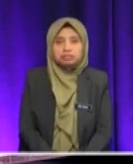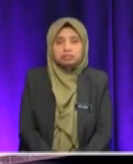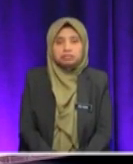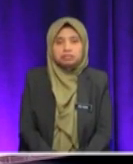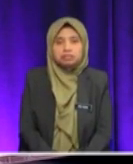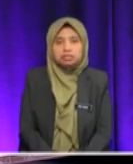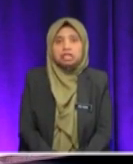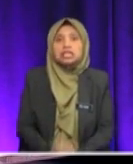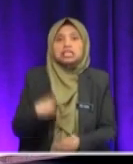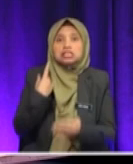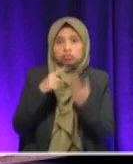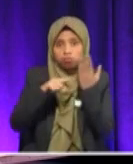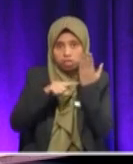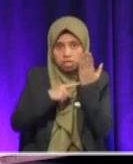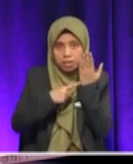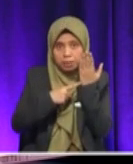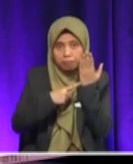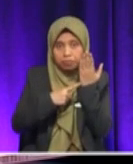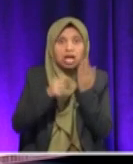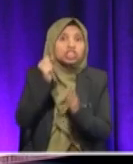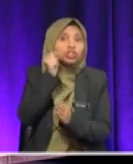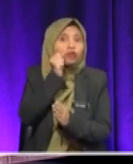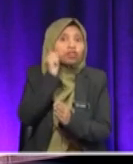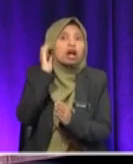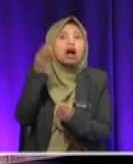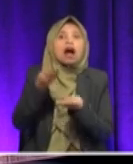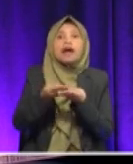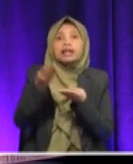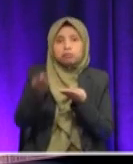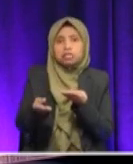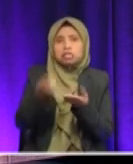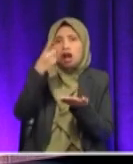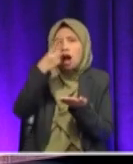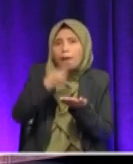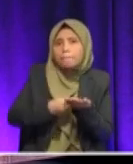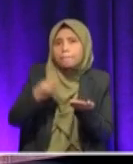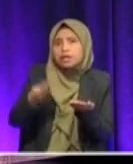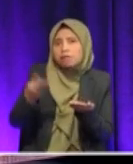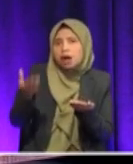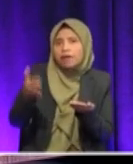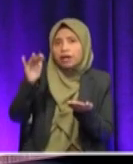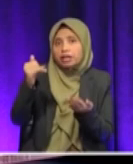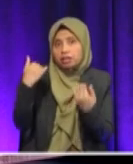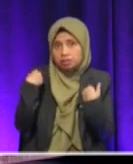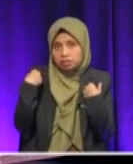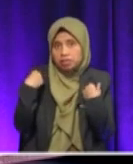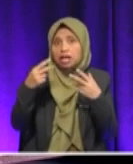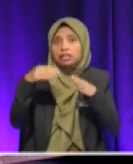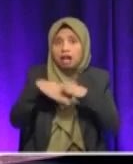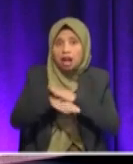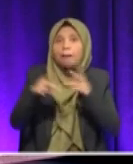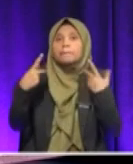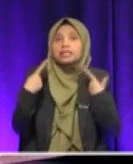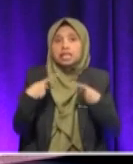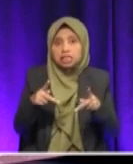unit kok gitu Bolehkah masih gini Oke Safika akan membeli apa barang yang ada di kita-kita Syafiq ambil dan tunjuk saya